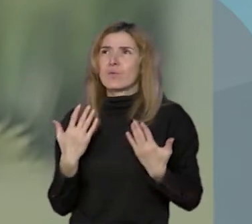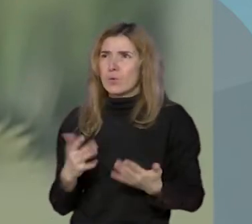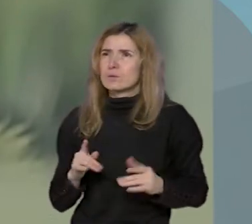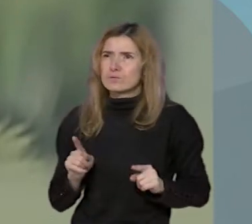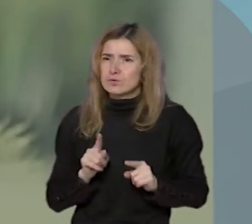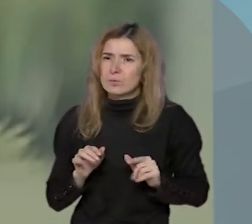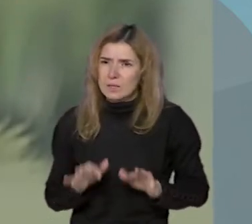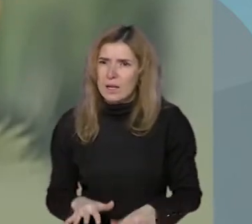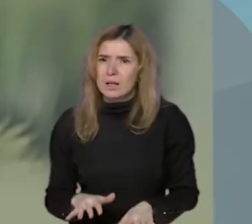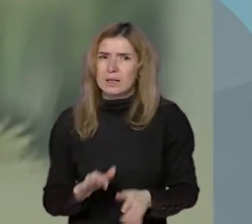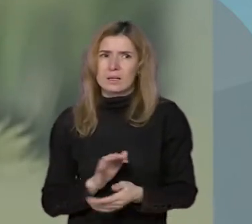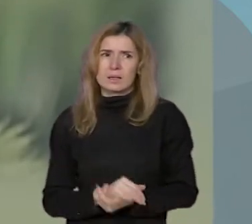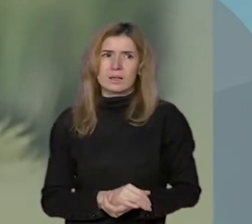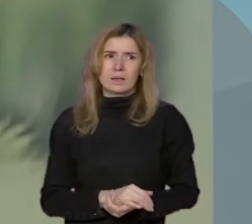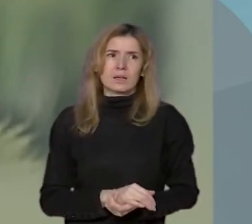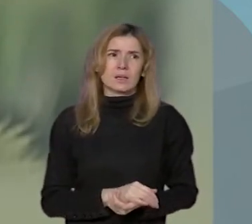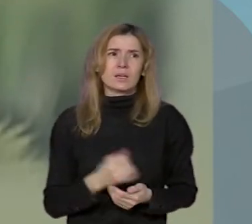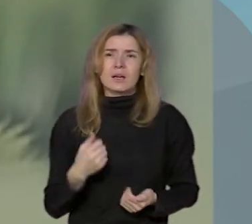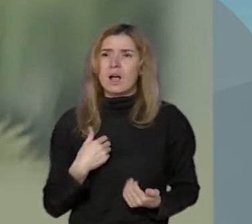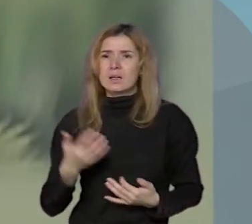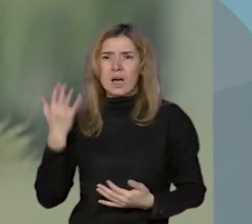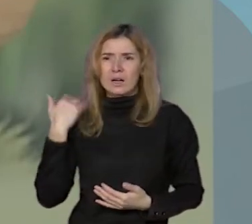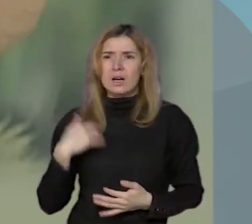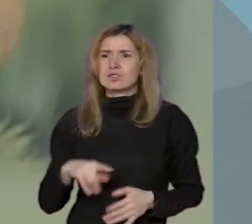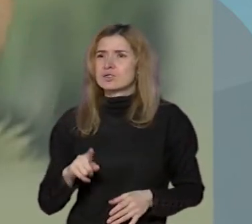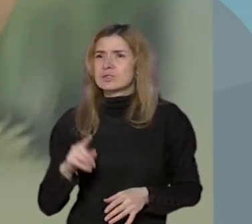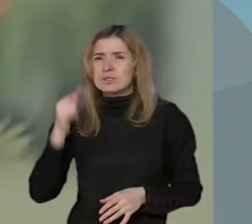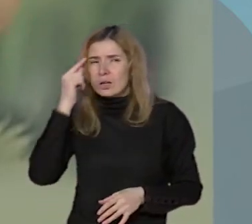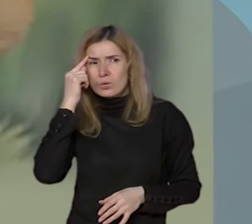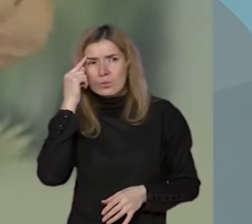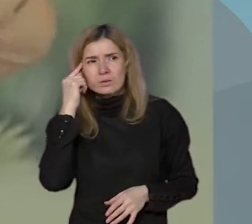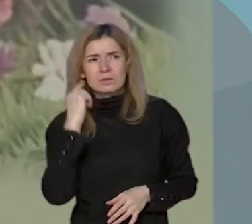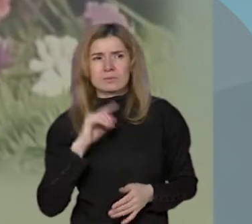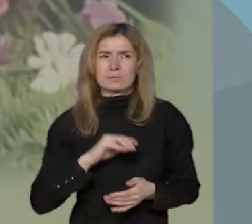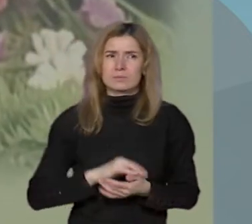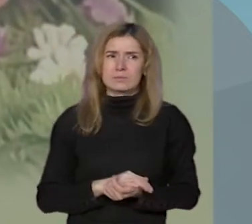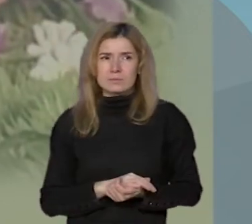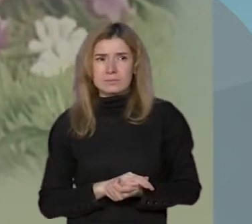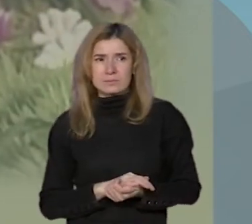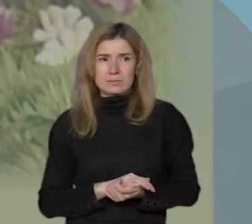вот оно в чем дело. И как же я раньше не додумался.